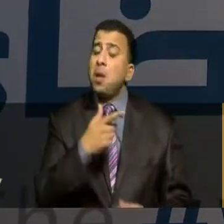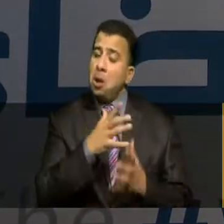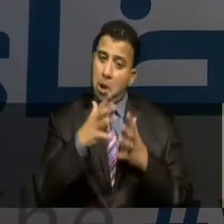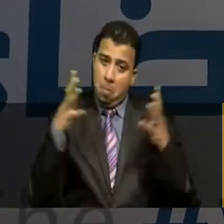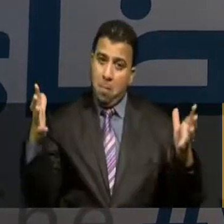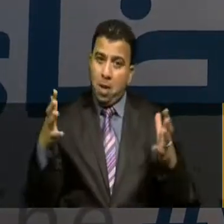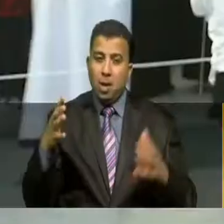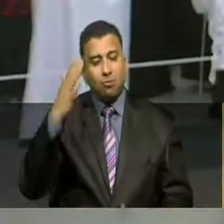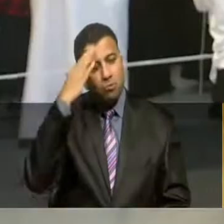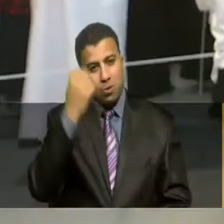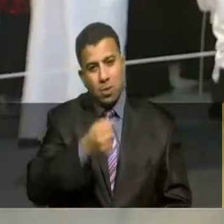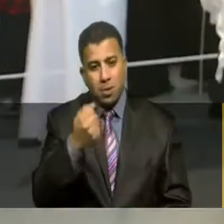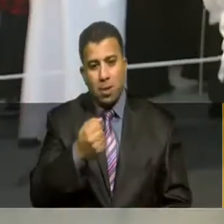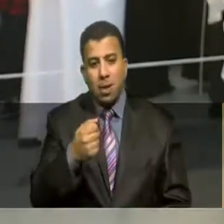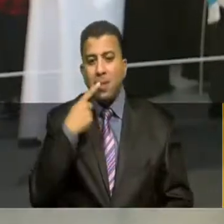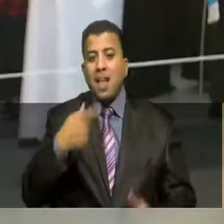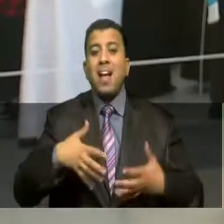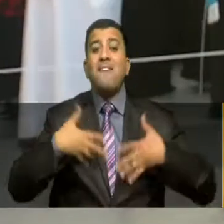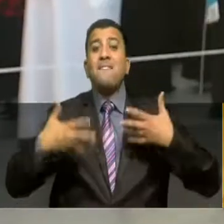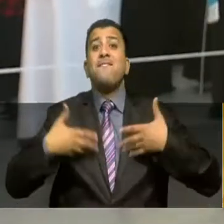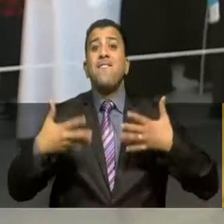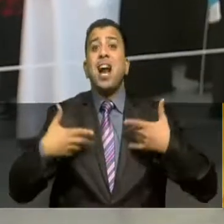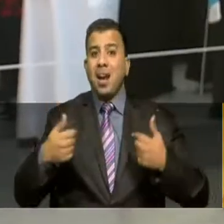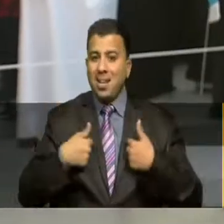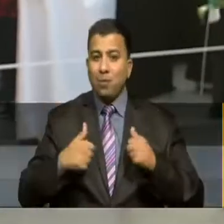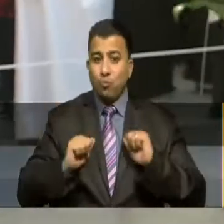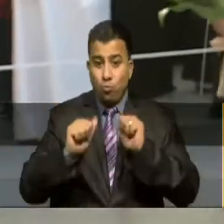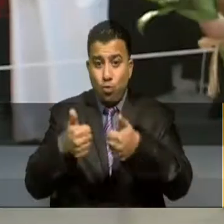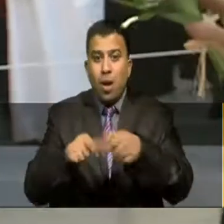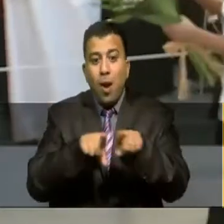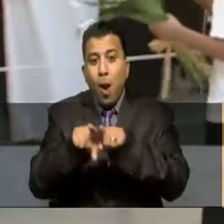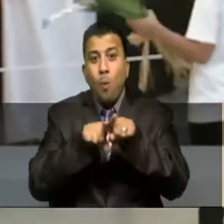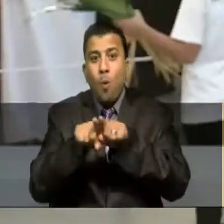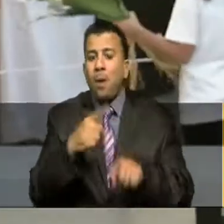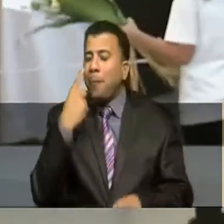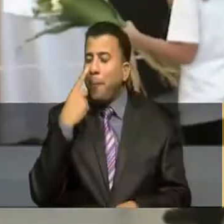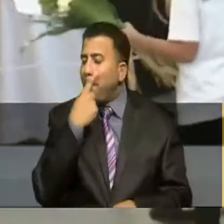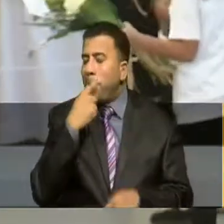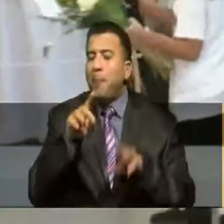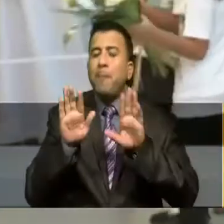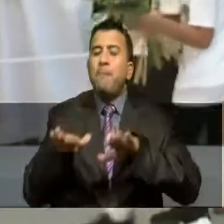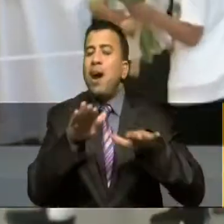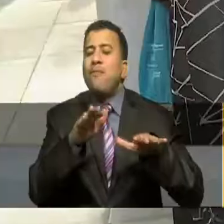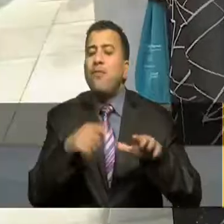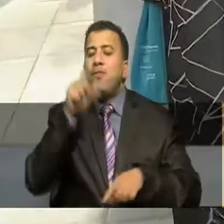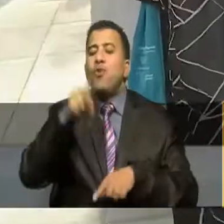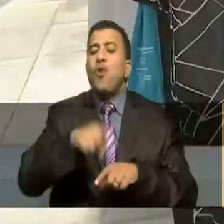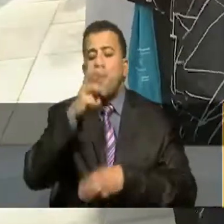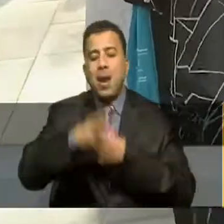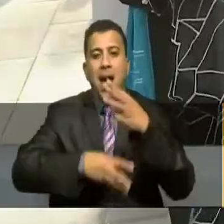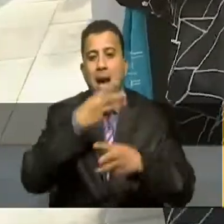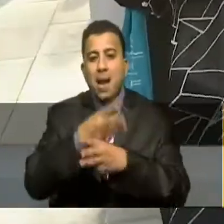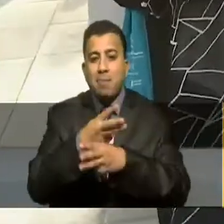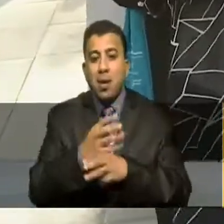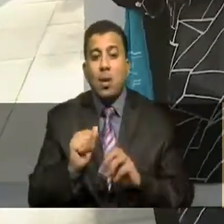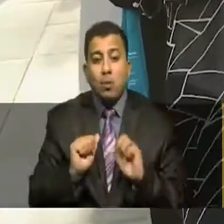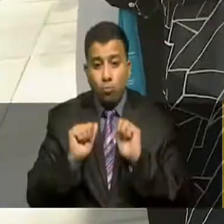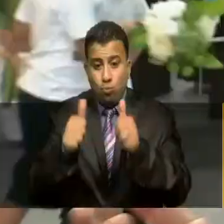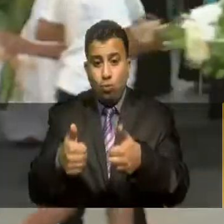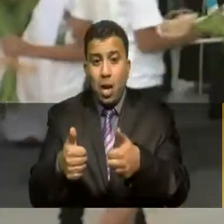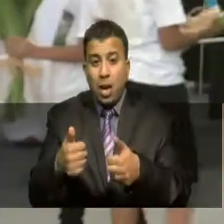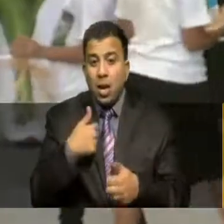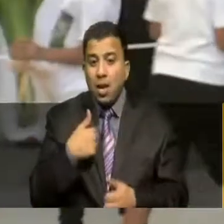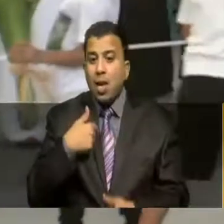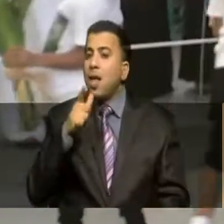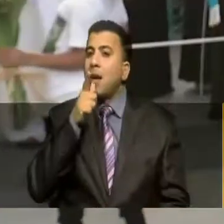فنقول لكم جزاكم الله خير. هذه فرحة لا توصف بأن نحن نشارك أخواننا المكفوفين في هذا اليوم العالمي. في هذه المشاركة أنا